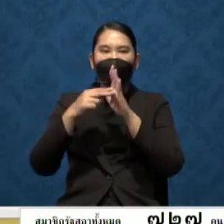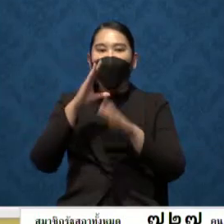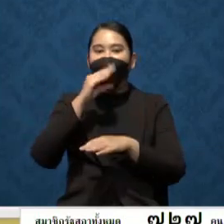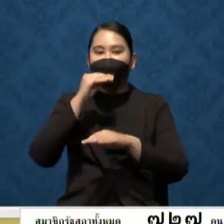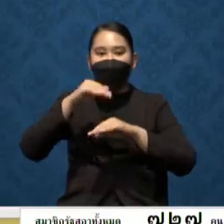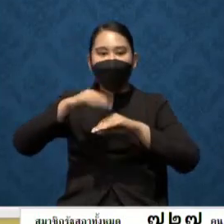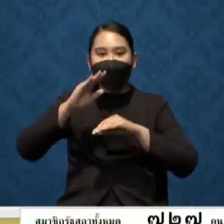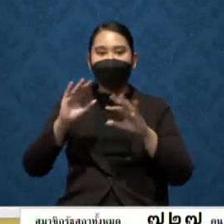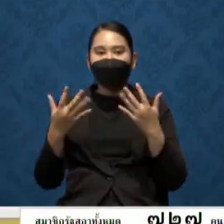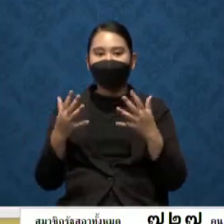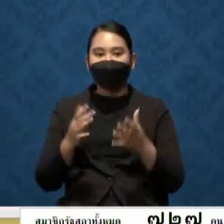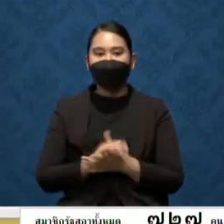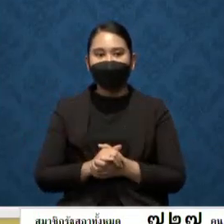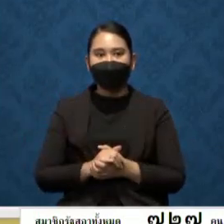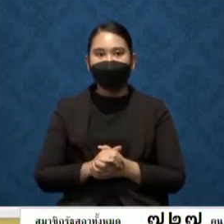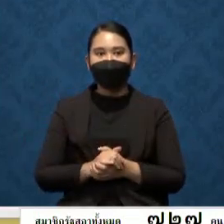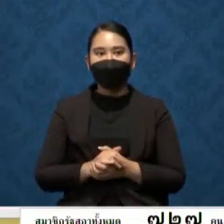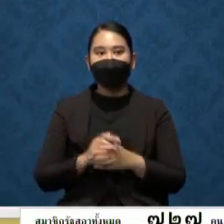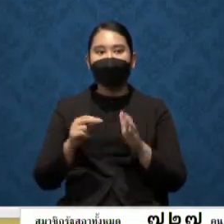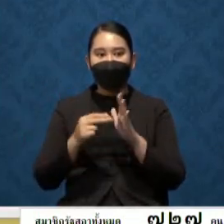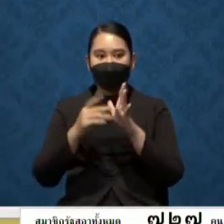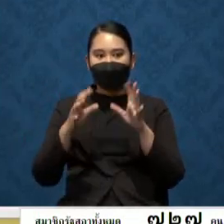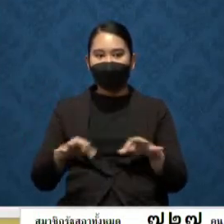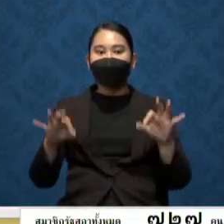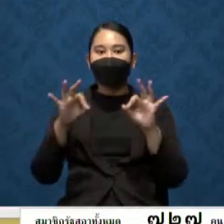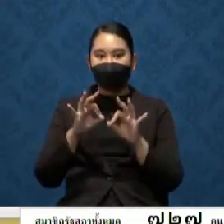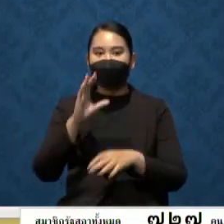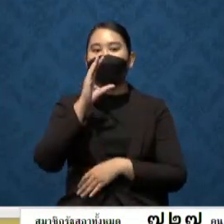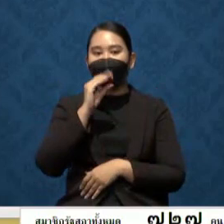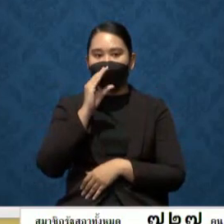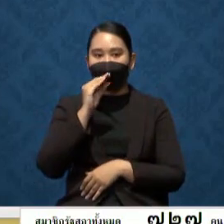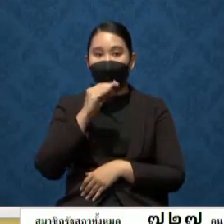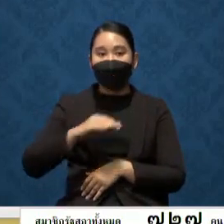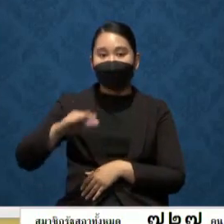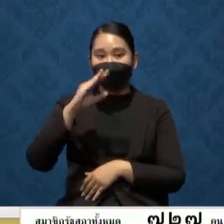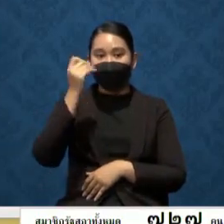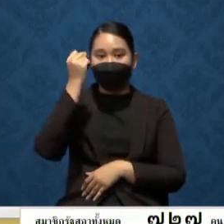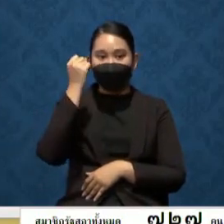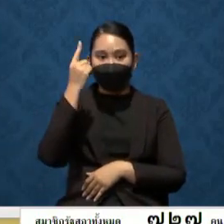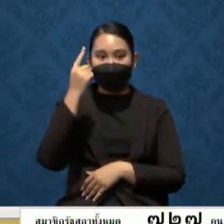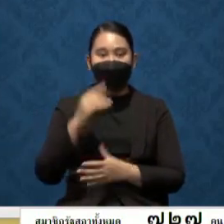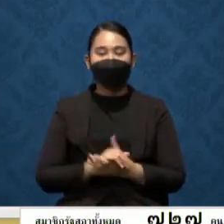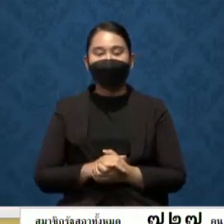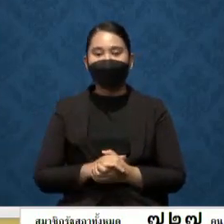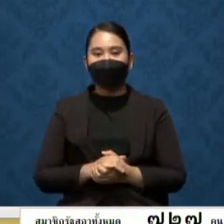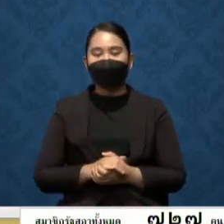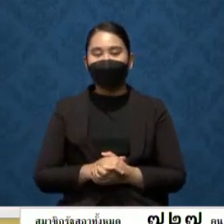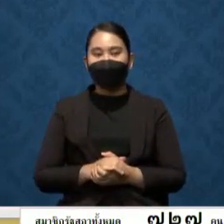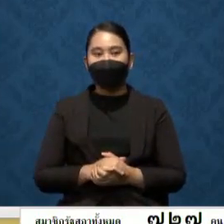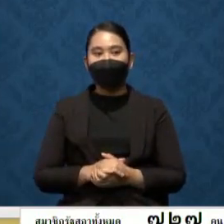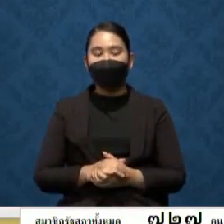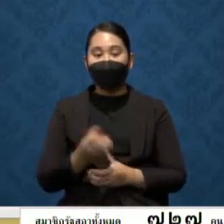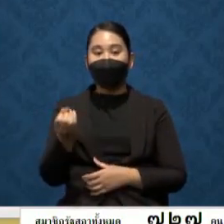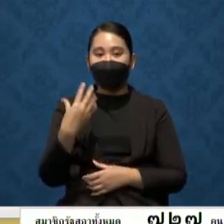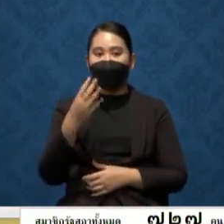อะไรนี้ก็เป็นเรื่องที่จำเป็นต้องพูดกันให้เข้าใจแต่ถ้าจะเร่งรัดไป